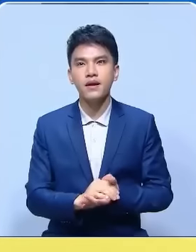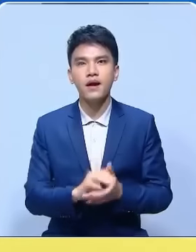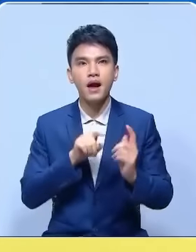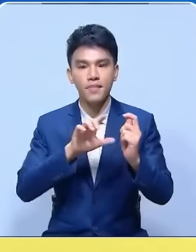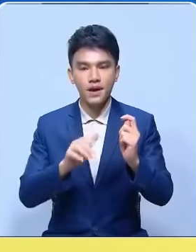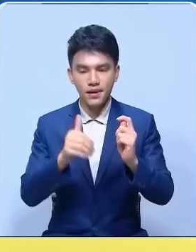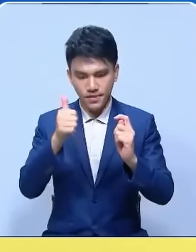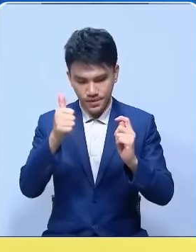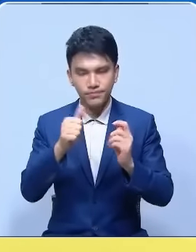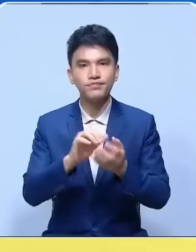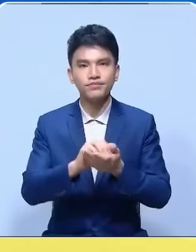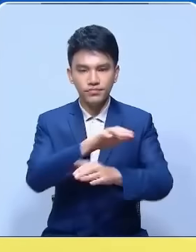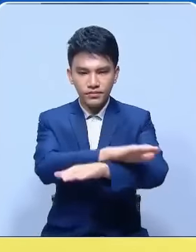มืองนะแยกศูนย์ราชการที่จังหวัดเชียงรายครับตอนนี้ช่วยเหลือสำเร็จแล้วนะครับน้องบำเรอ ค่ะ